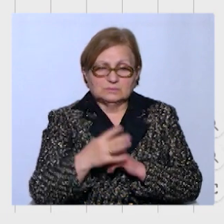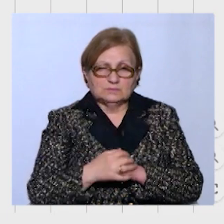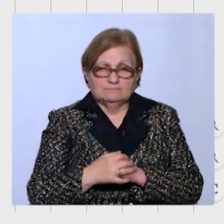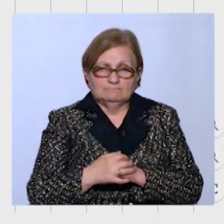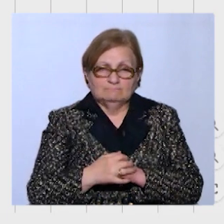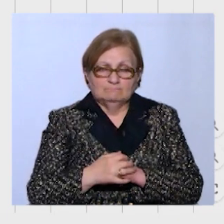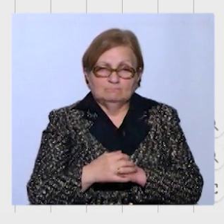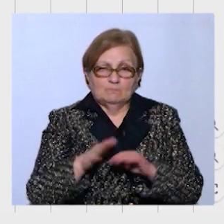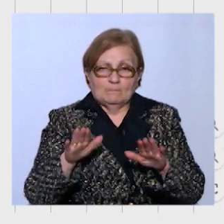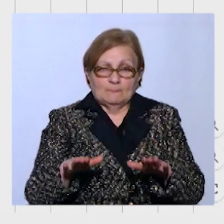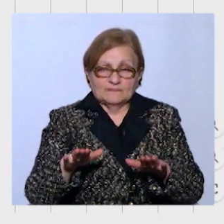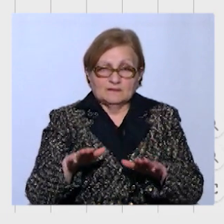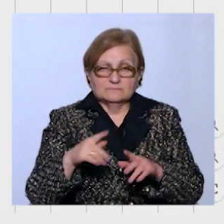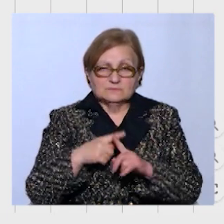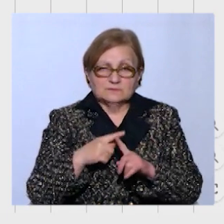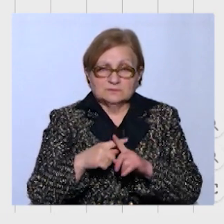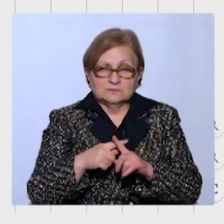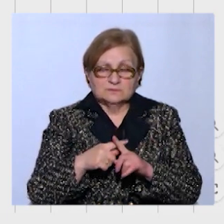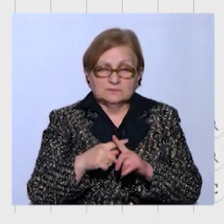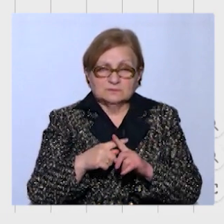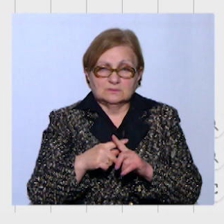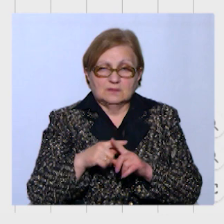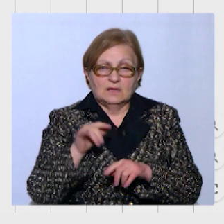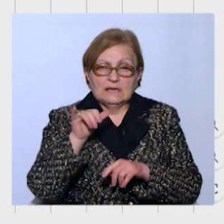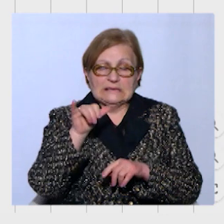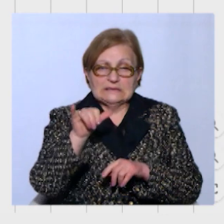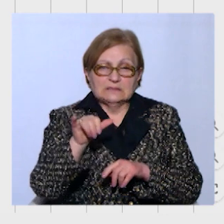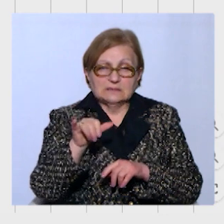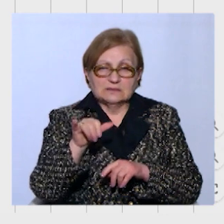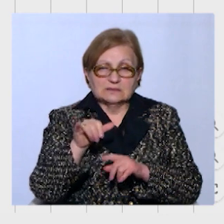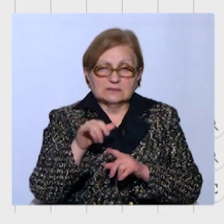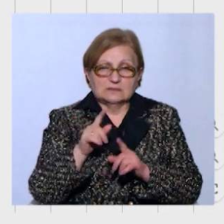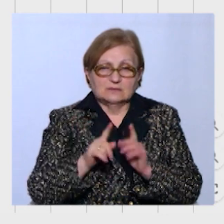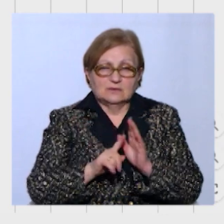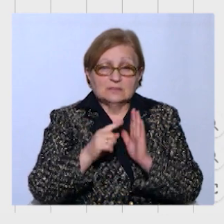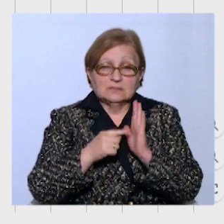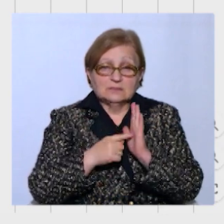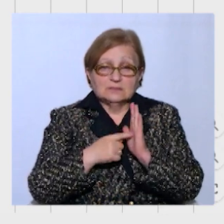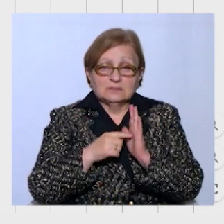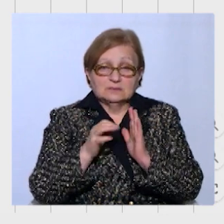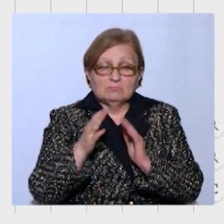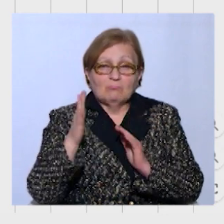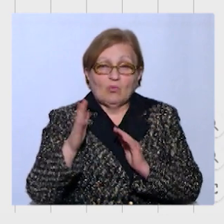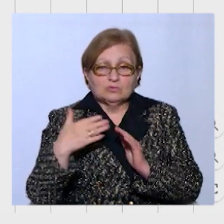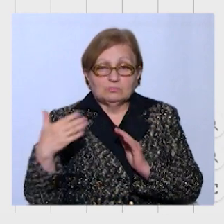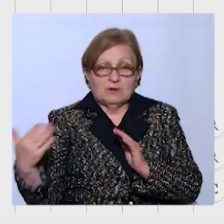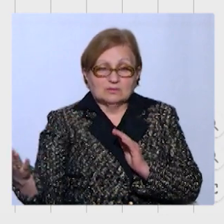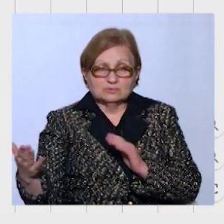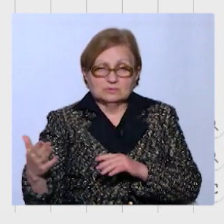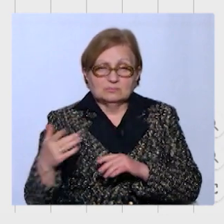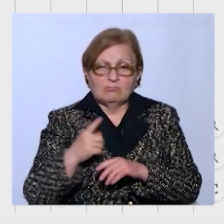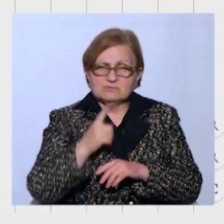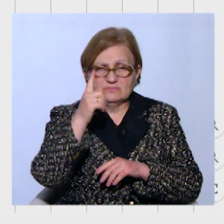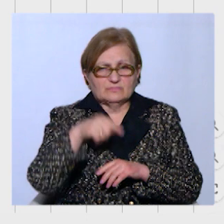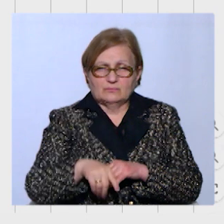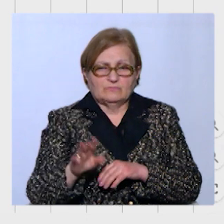წერტილი ძებს x ღერძზე, თქვენი აზრით y კოორდინატი რა იქნება? ანუ სათავიდან მხოლოდ მარჯვნივ წავედი, არ ზემოთ, არც ქვემოთ. ესე იგი